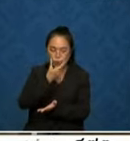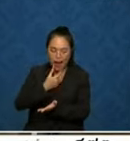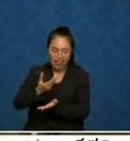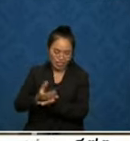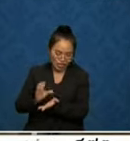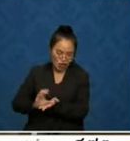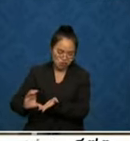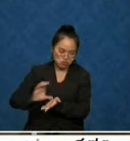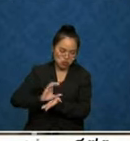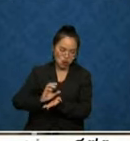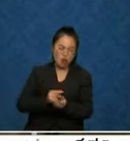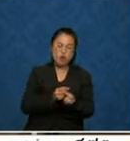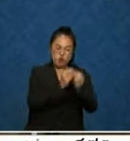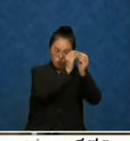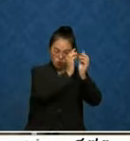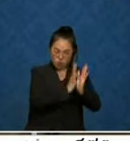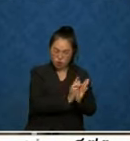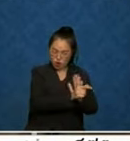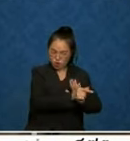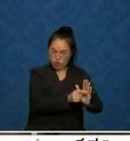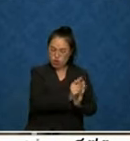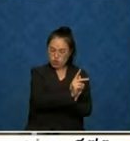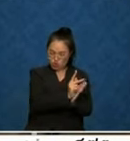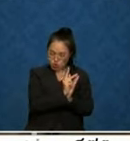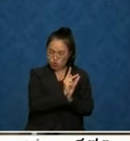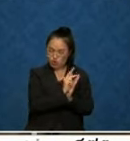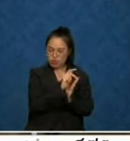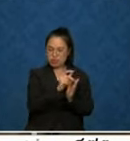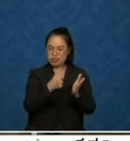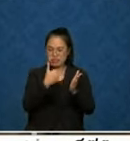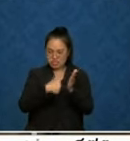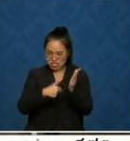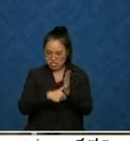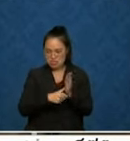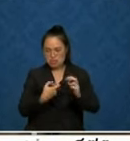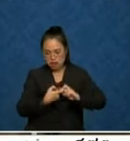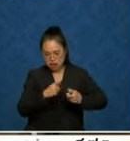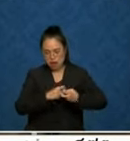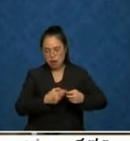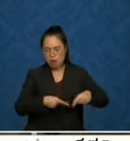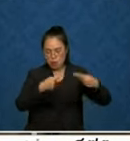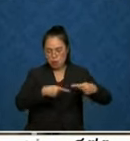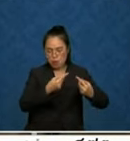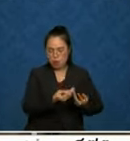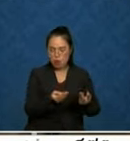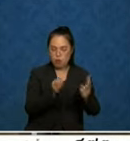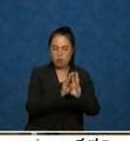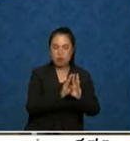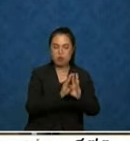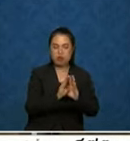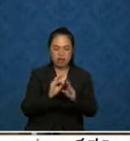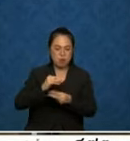ณ์เป็นหนี้เป็นสินเลิกลาครอบครัวแตกแยกเยอะแยะไปหมดแล้วที่สำคัญธุรกิจแบบนี้มันเป็นการสร้าง